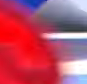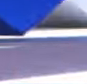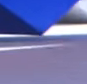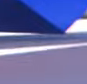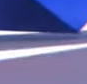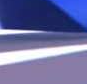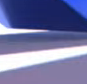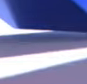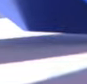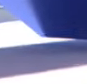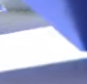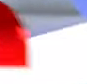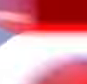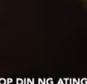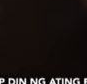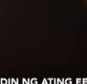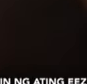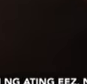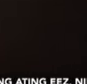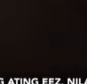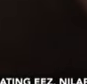Reyes.